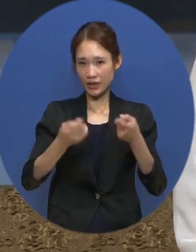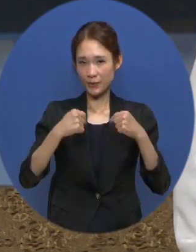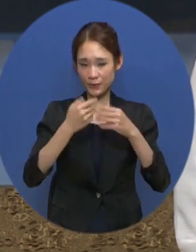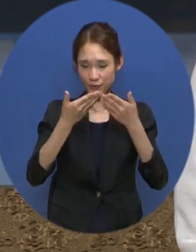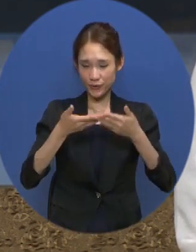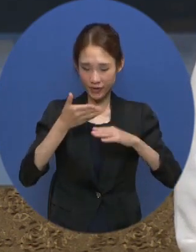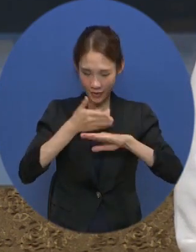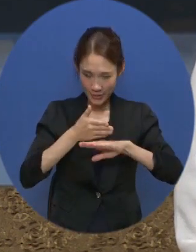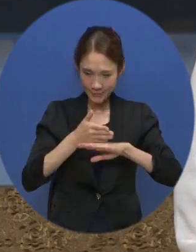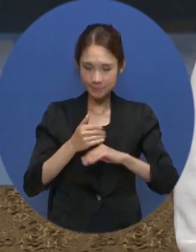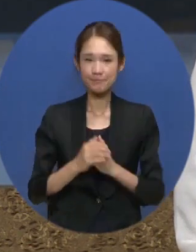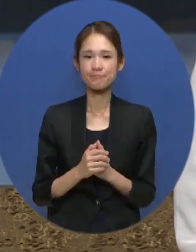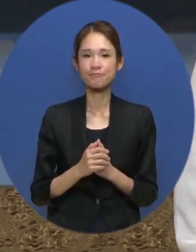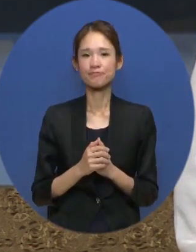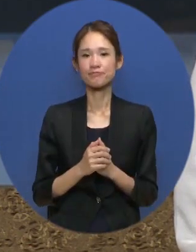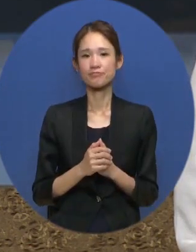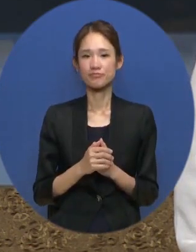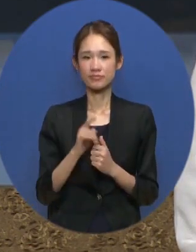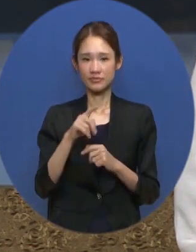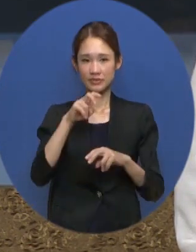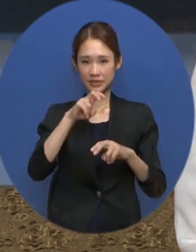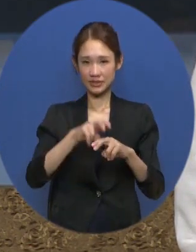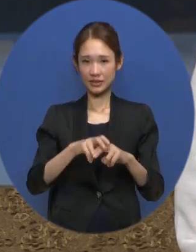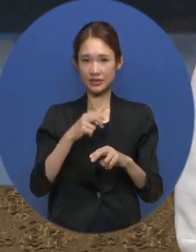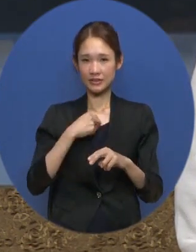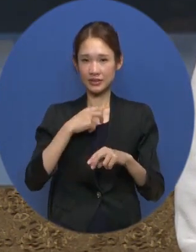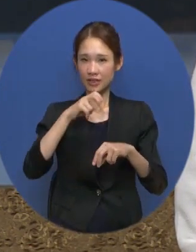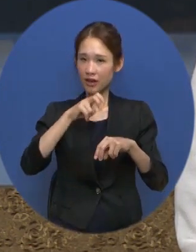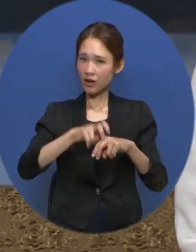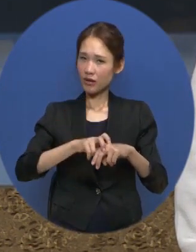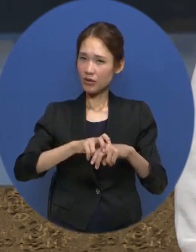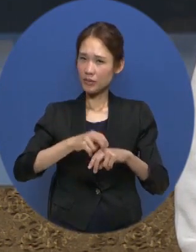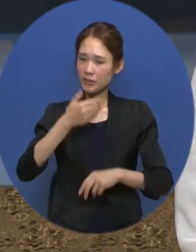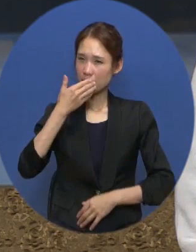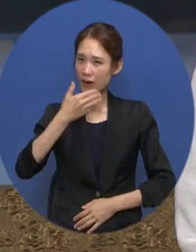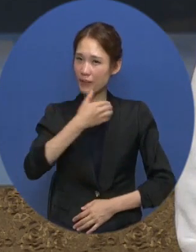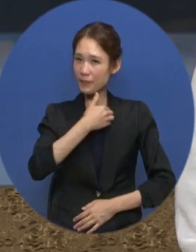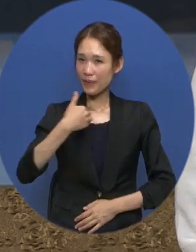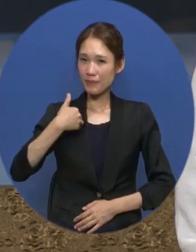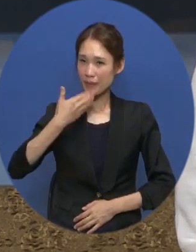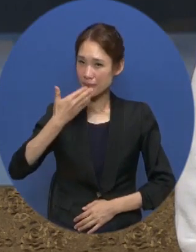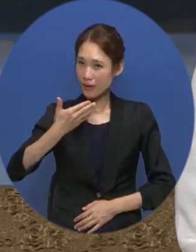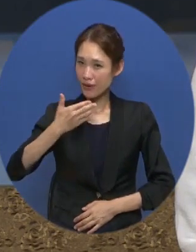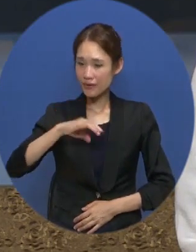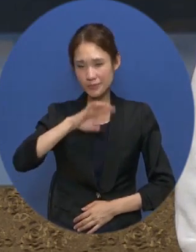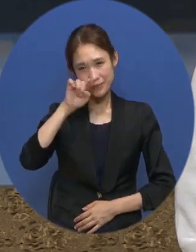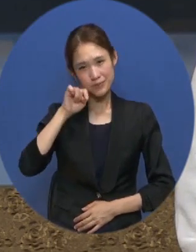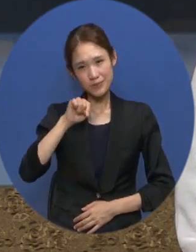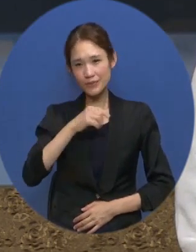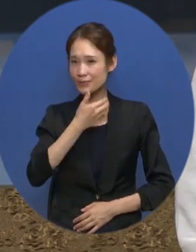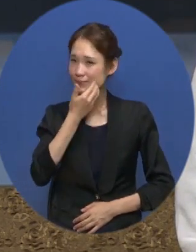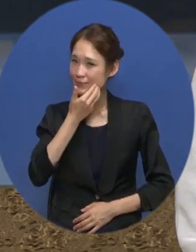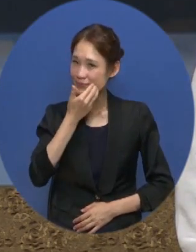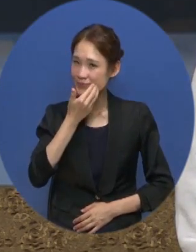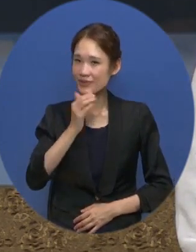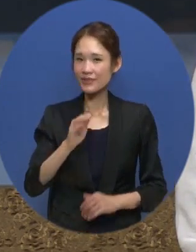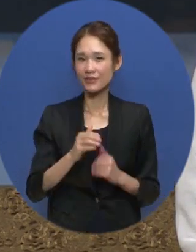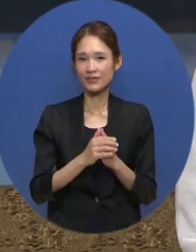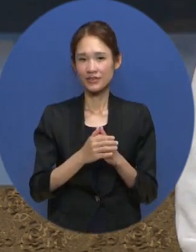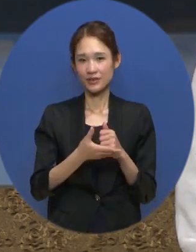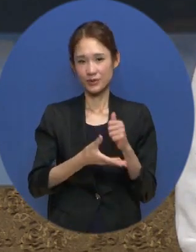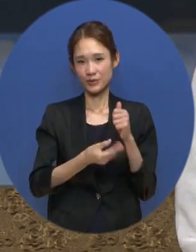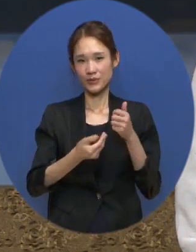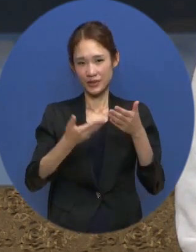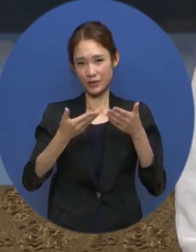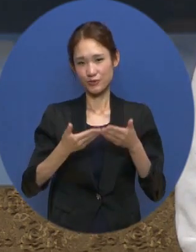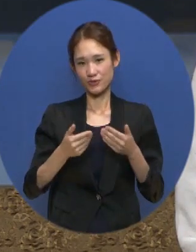감사드리고요. 사실 이 자리가 제가 앉을 만한 자리인지 좀 약간 부끄러운 생각이 듭니다. 그래도 이렇게 초대해